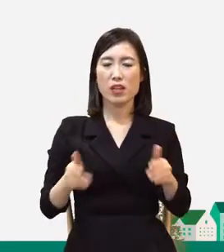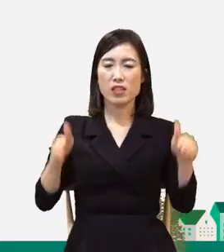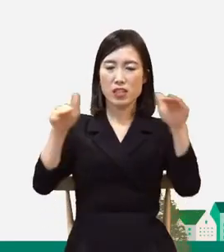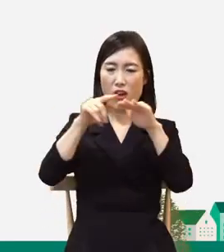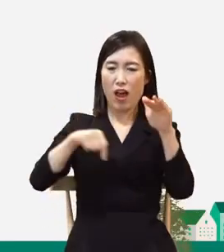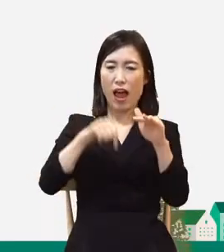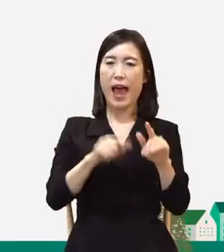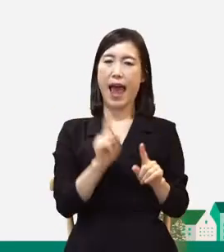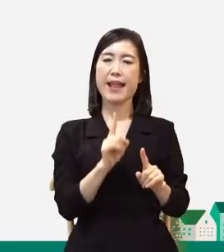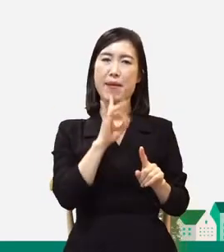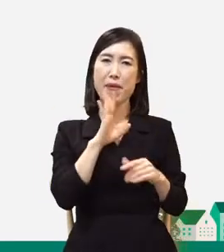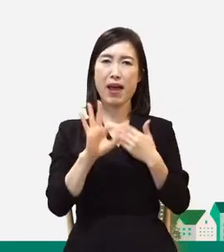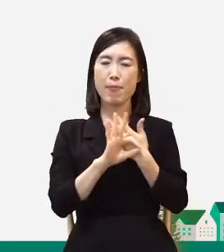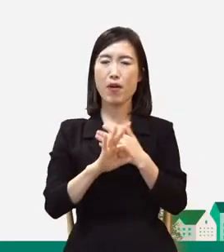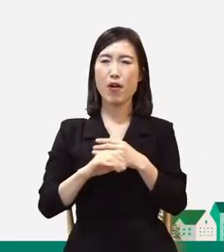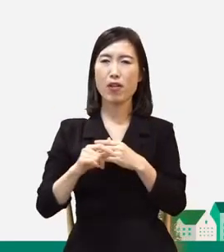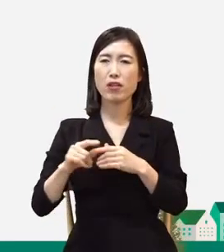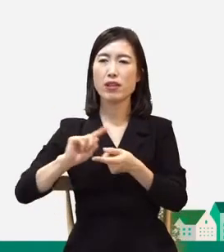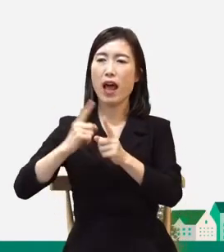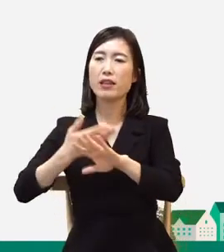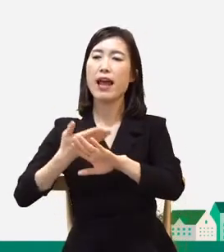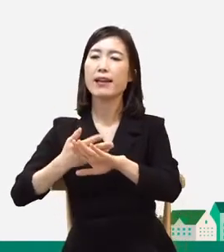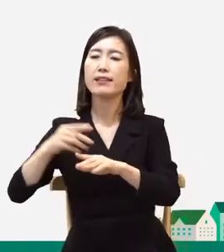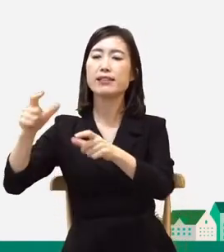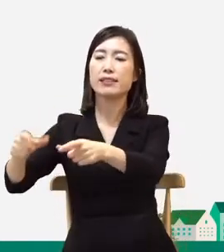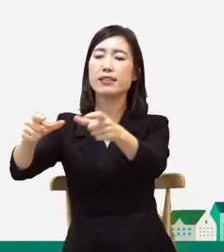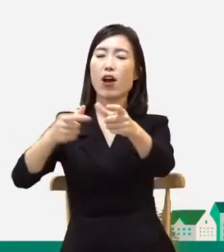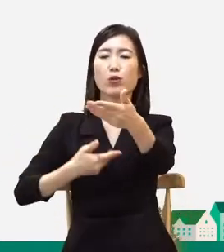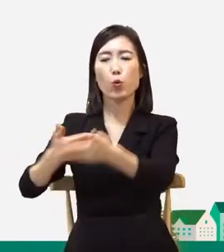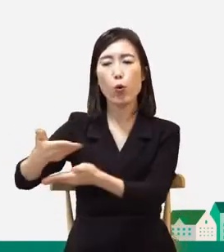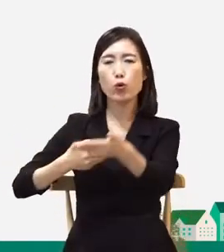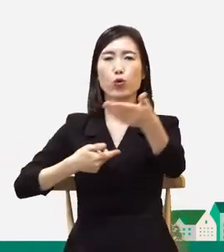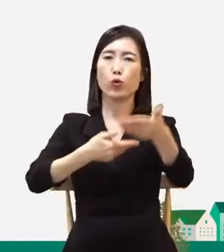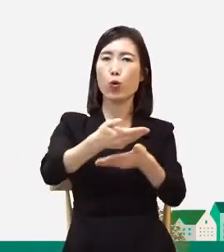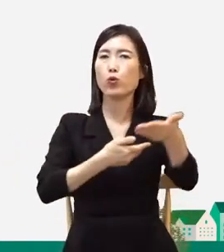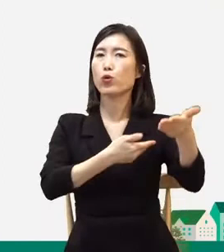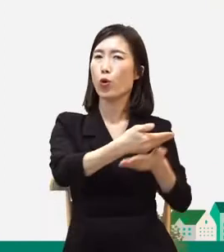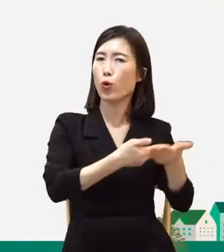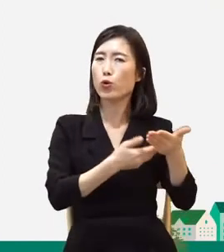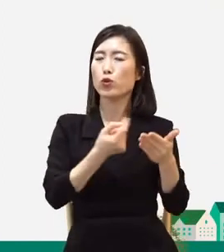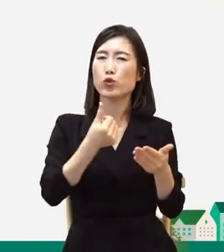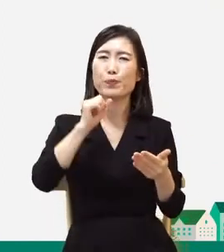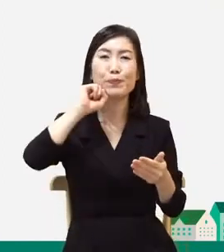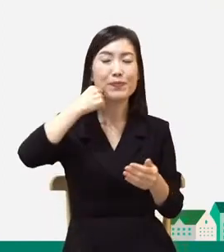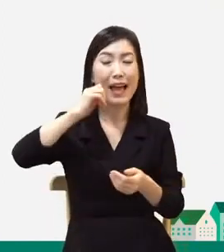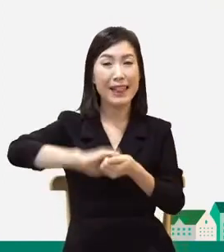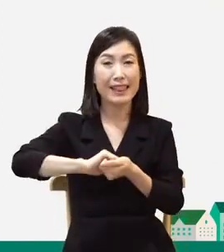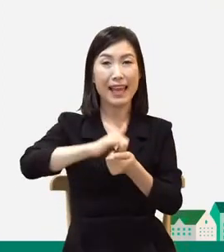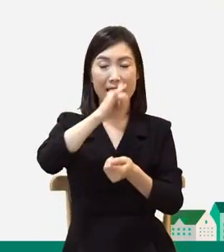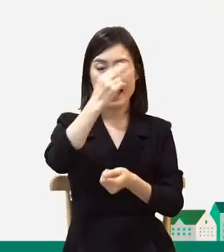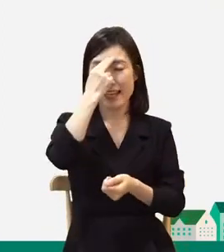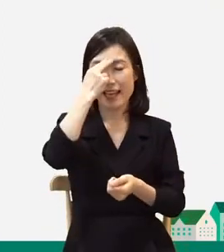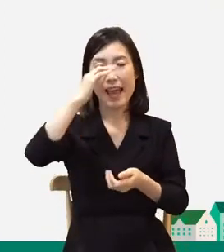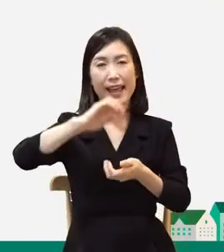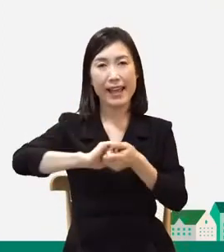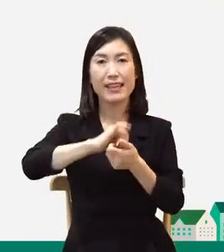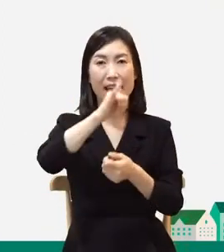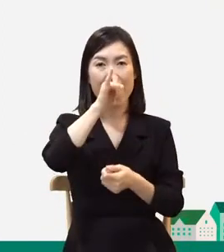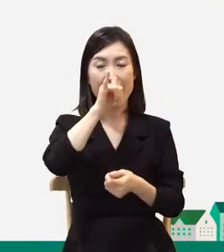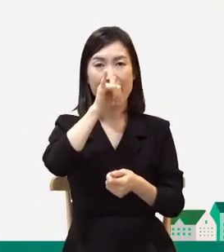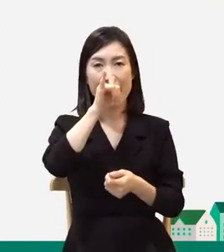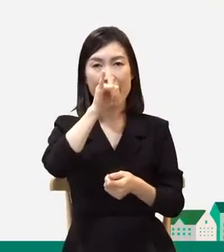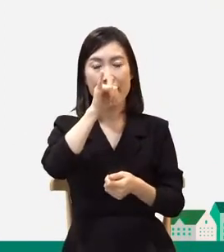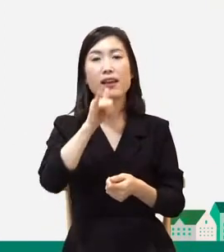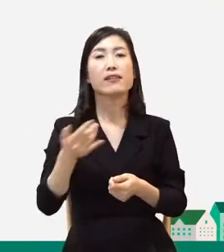주민들하고 실질적으로 만나서 같이 교류할 수 있는 공간이나 그게 커뮤니티 안에서 녹아들기가 좀 어렵다 보니 이런